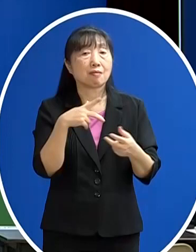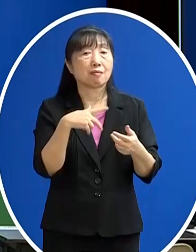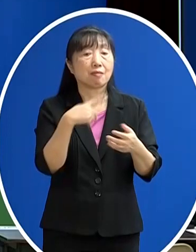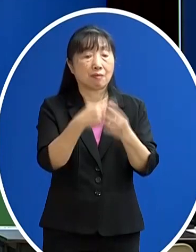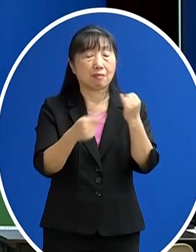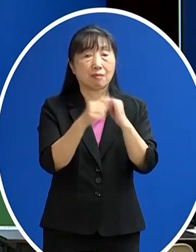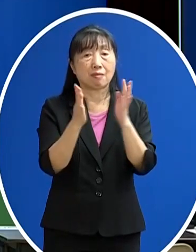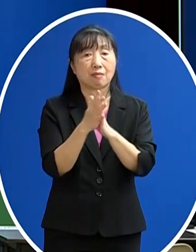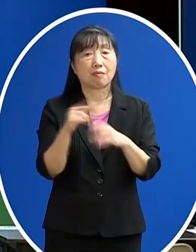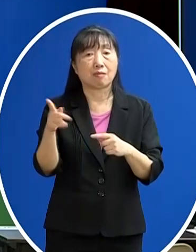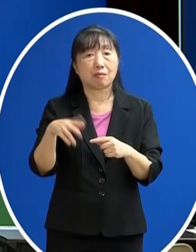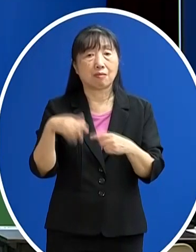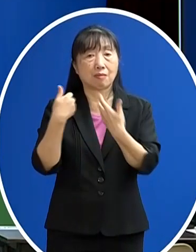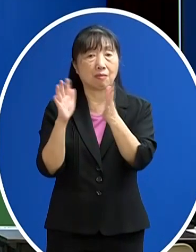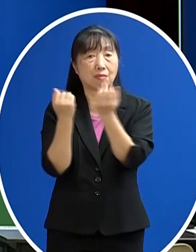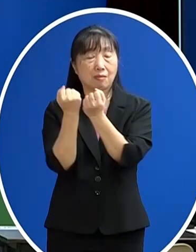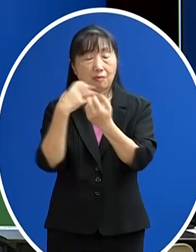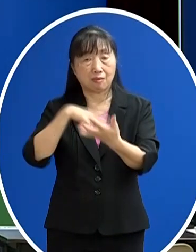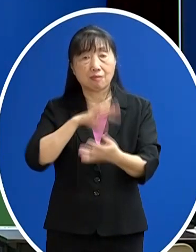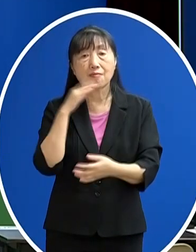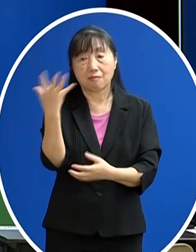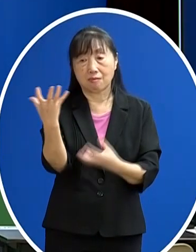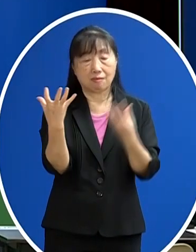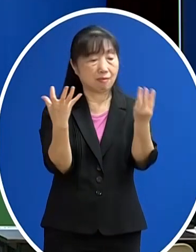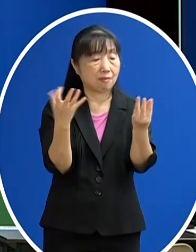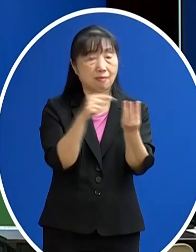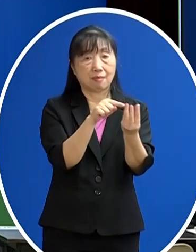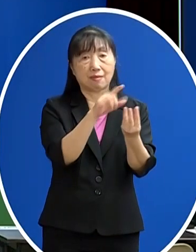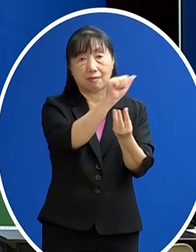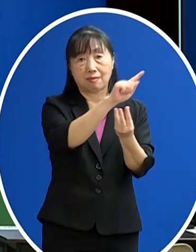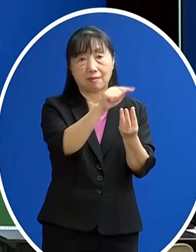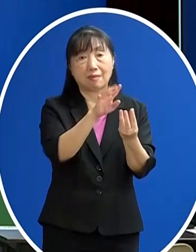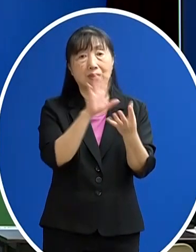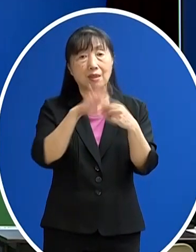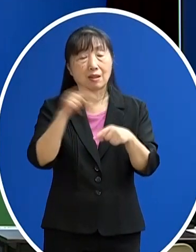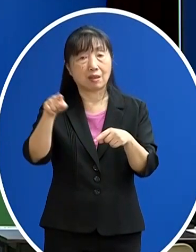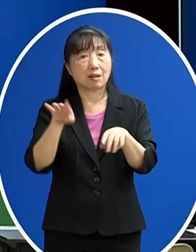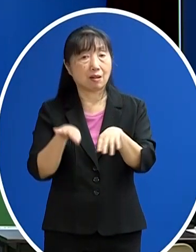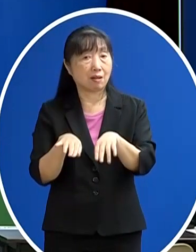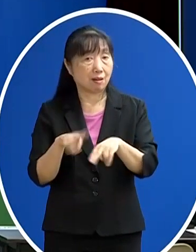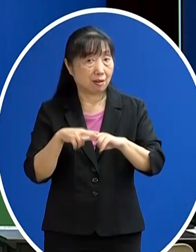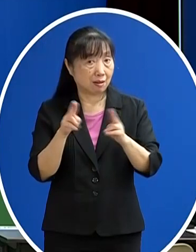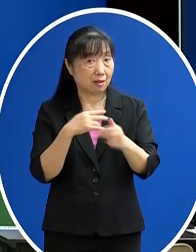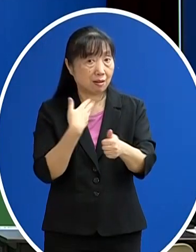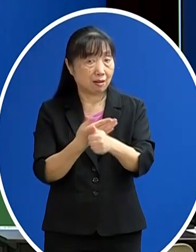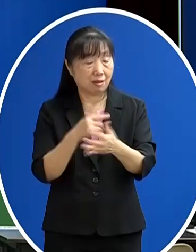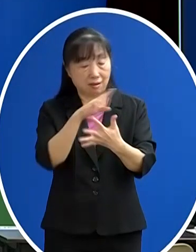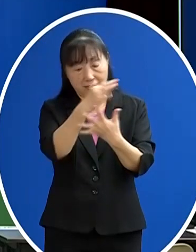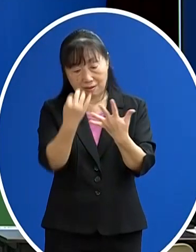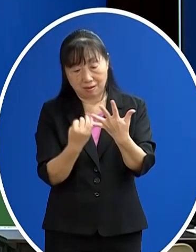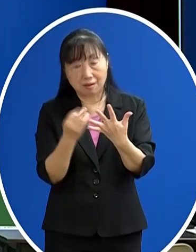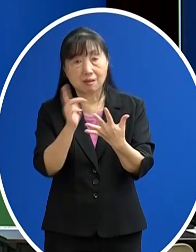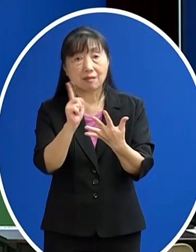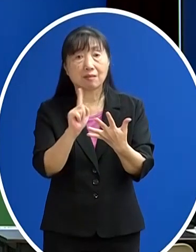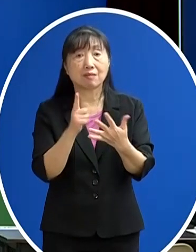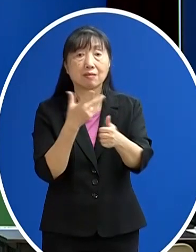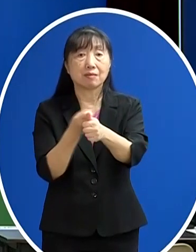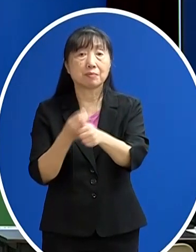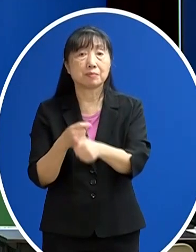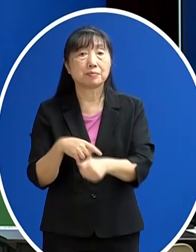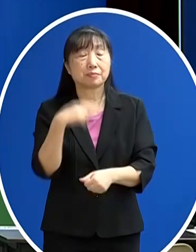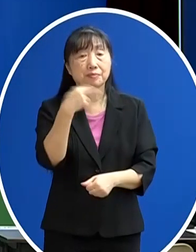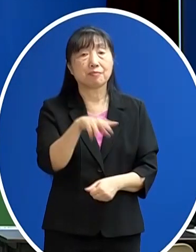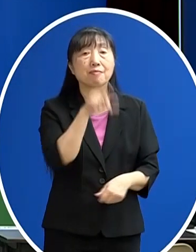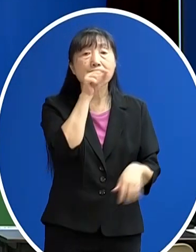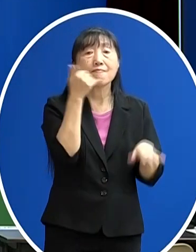了，想问一下6月25号这批疫苗我们会开放到第几类接种呢？然后另外想要再补充一下询问说鸿海台